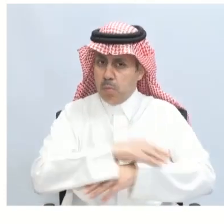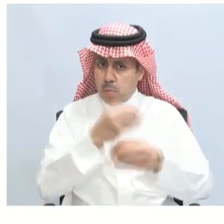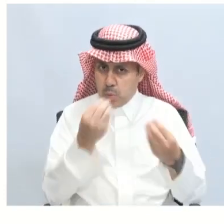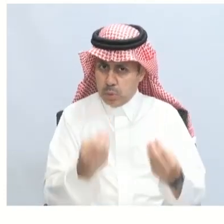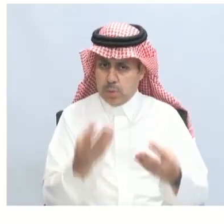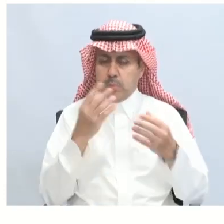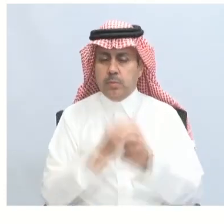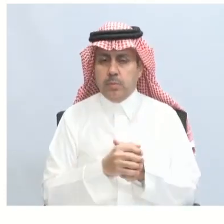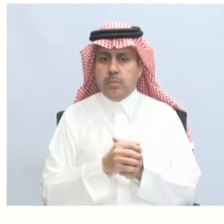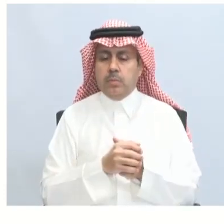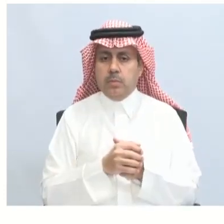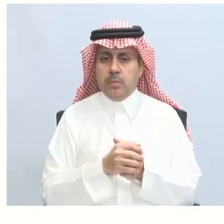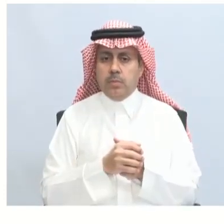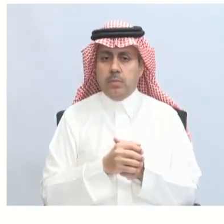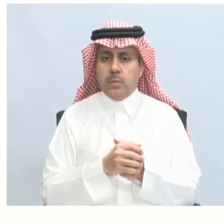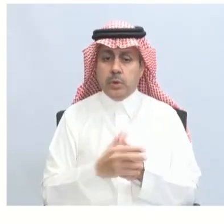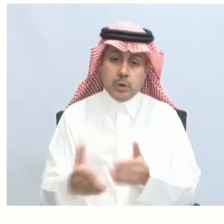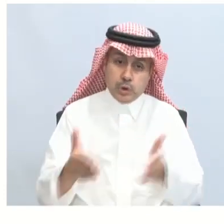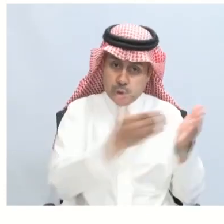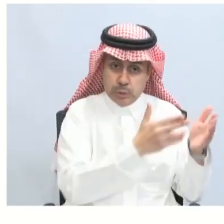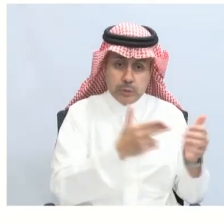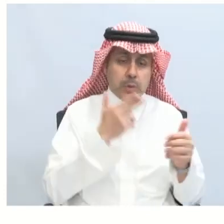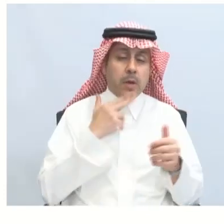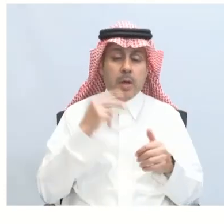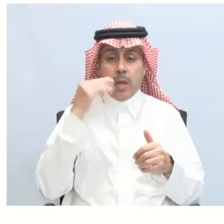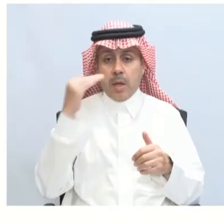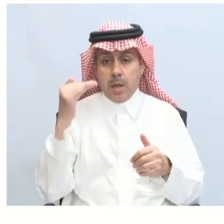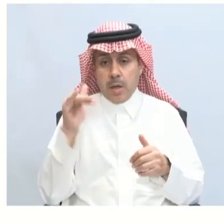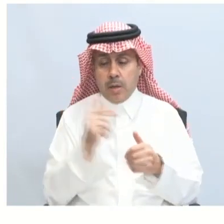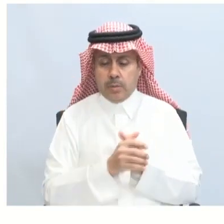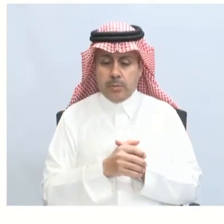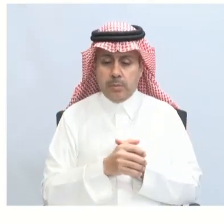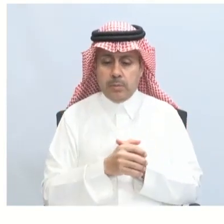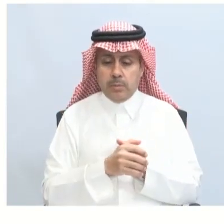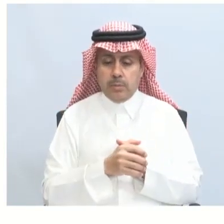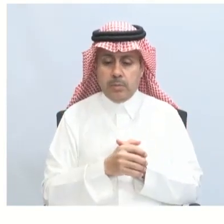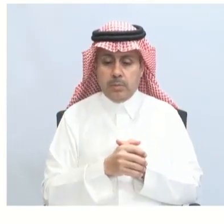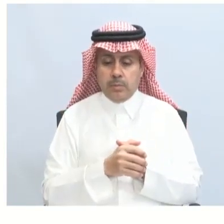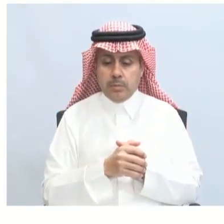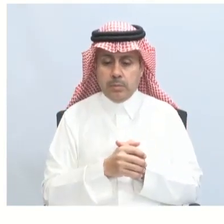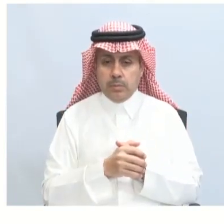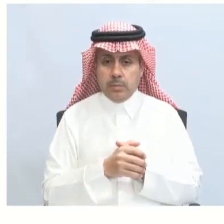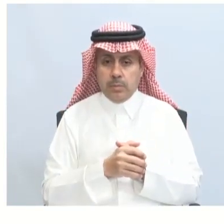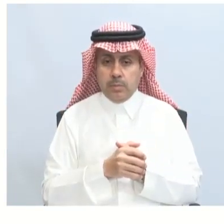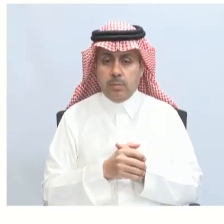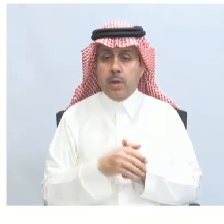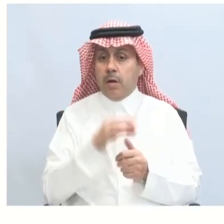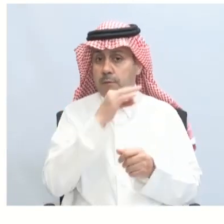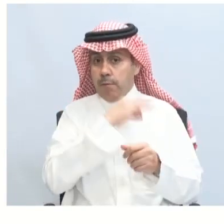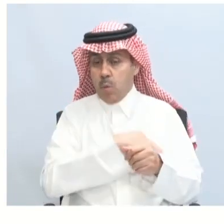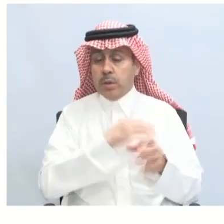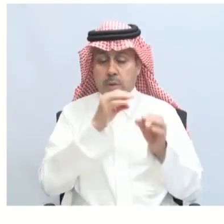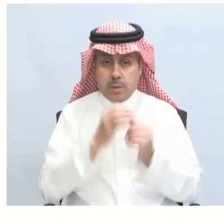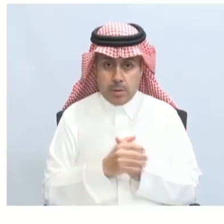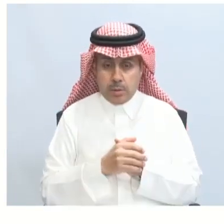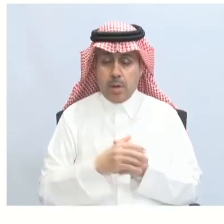تكون ان تكون داعيا للحق وتريد بيان الحق ايضا من الفوائد في هذه الايات ان